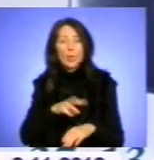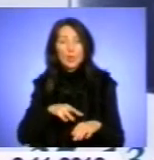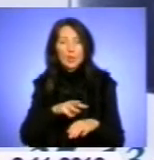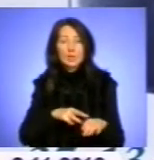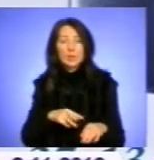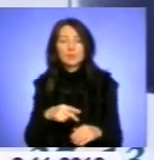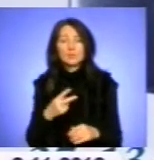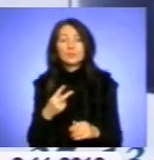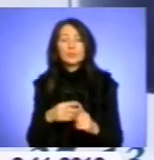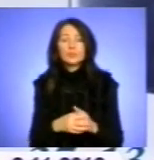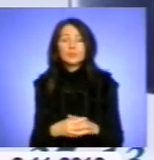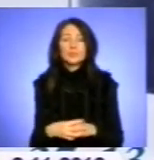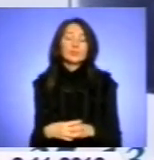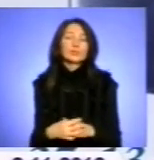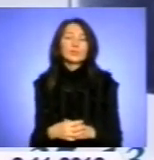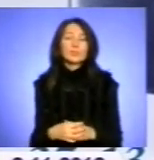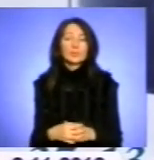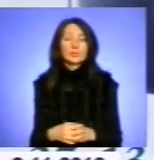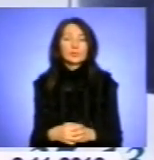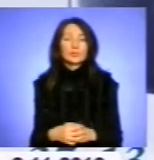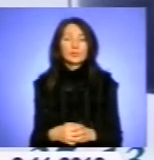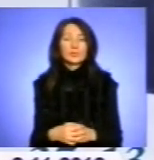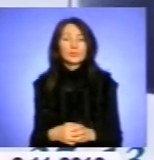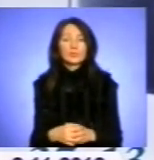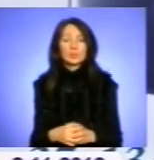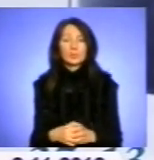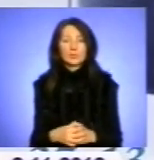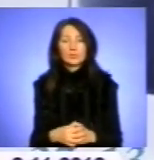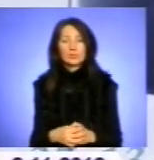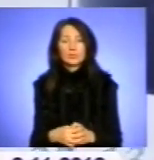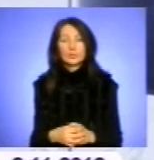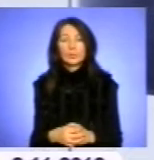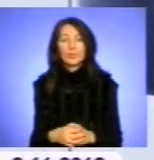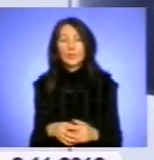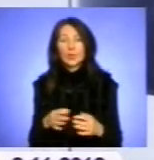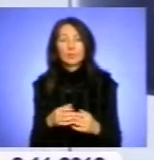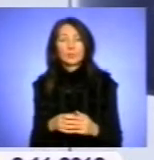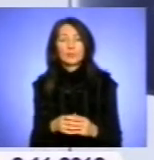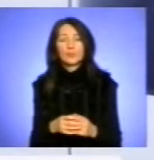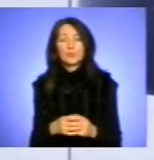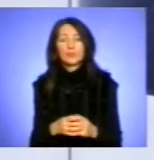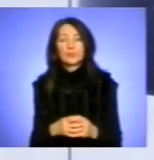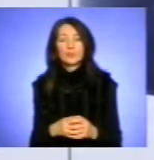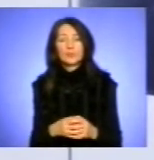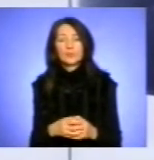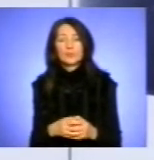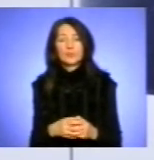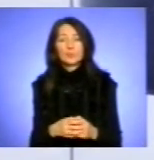27 13 72 27 12 30 або 102 у будь-який відділ внутрішніх справ.